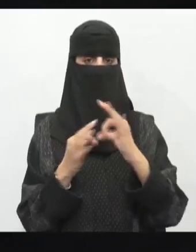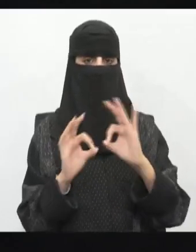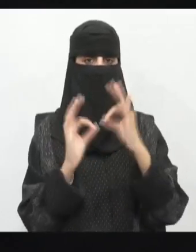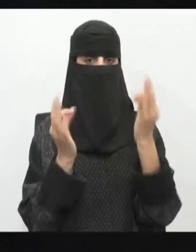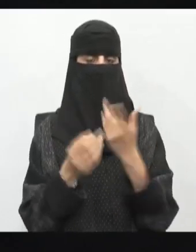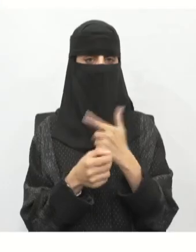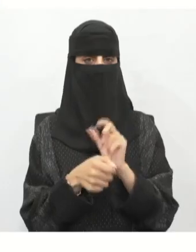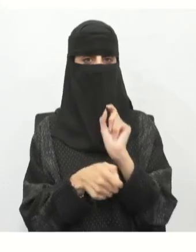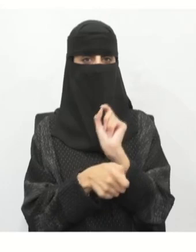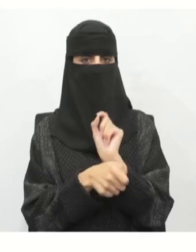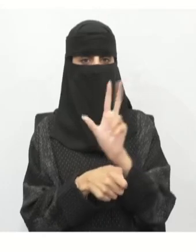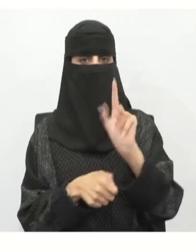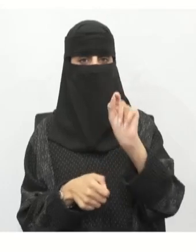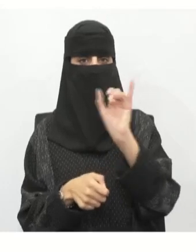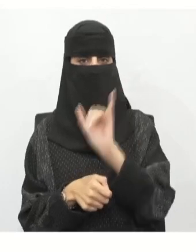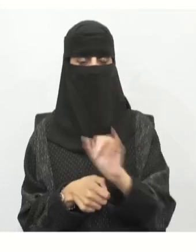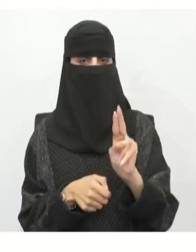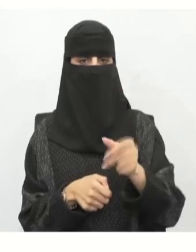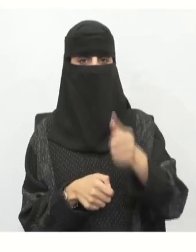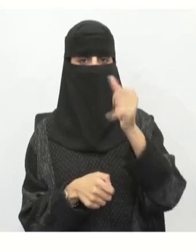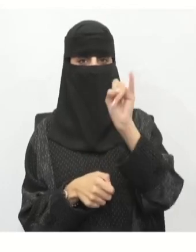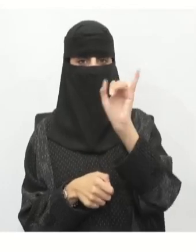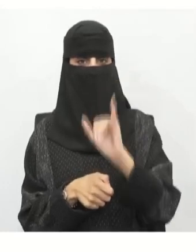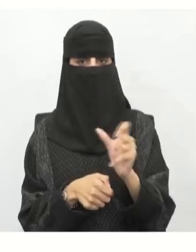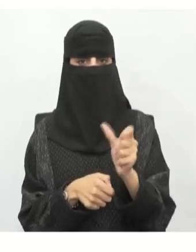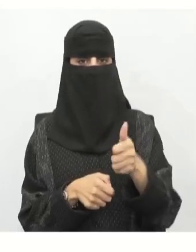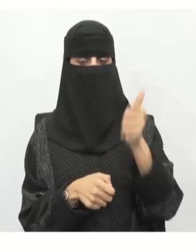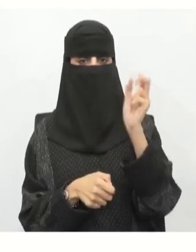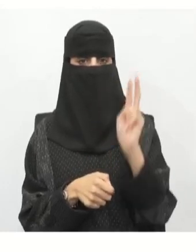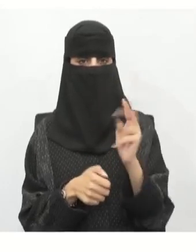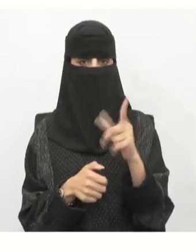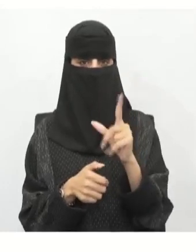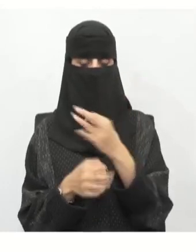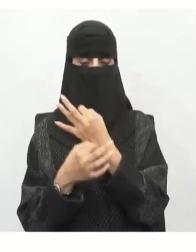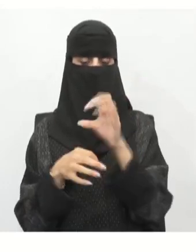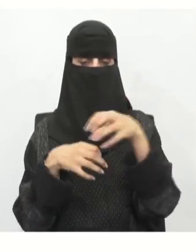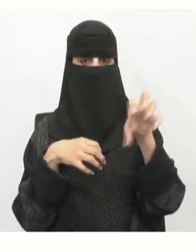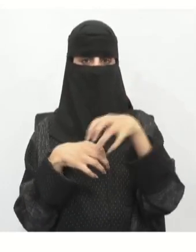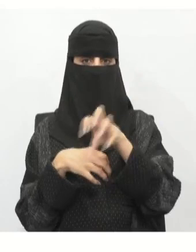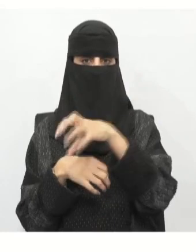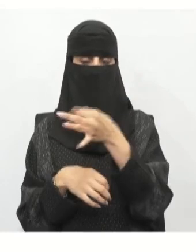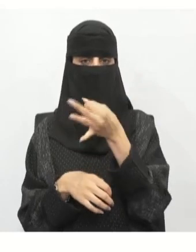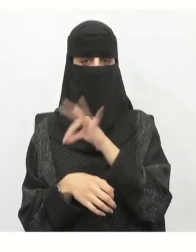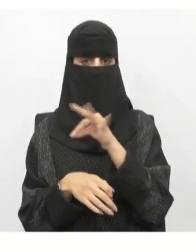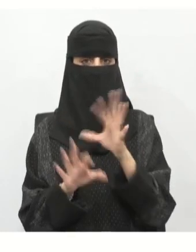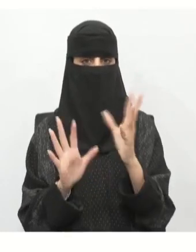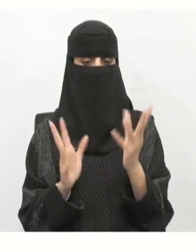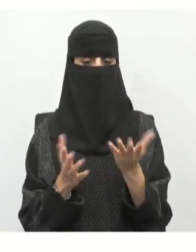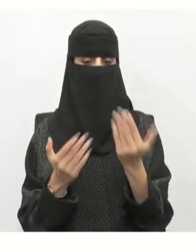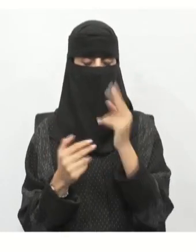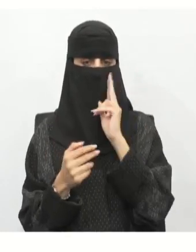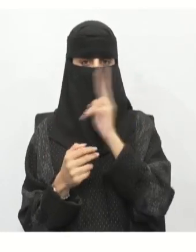الفيتامينات ما هي فائده كل مجموعه من هذه المجموعات نشاهد سويا